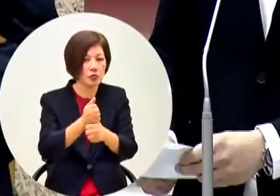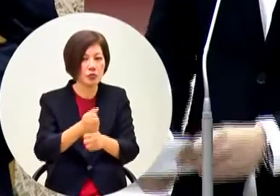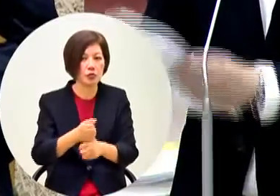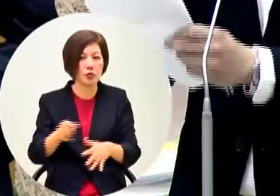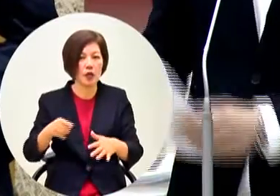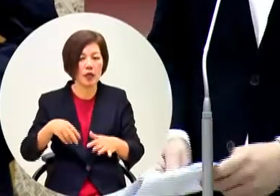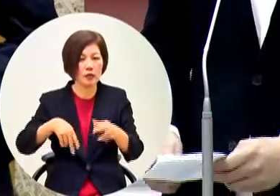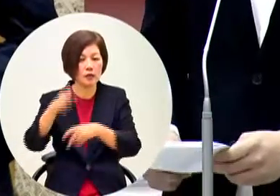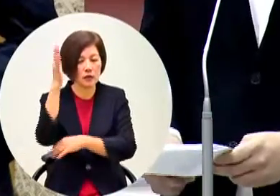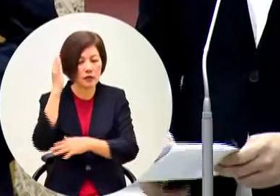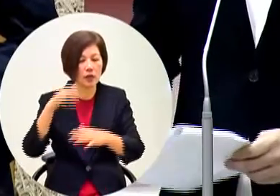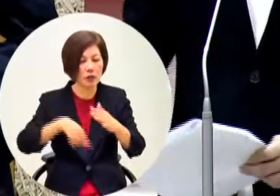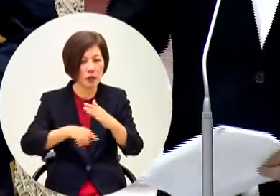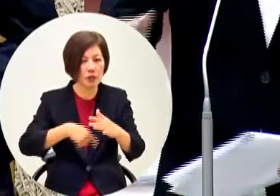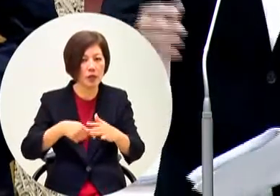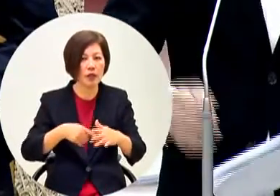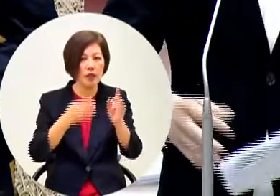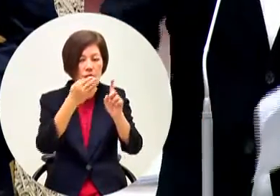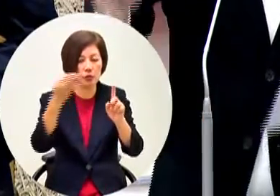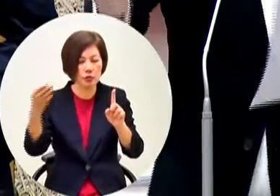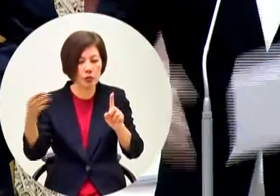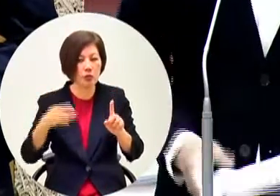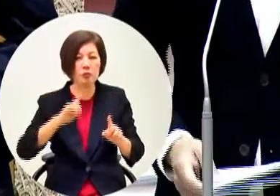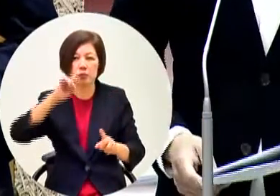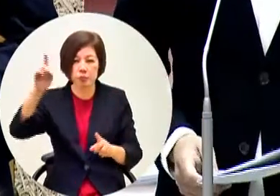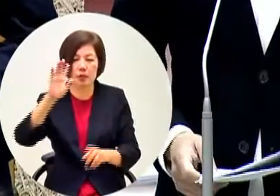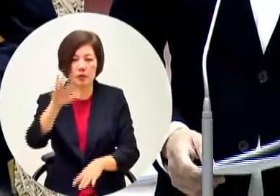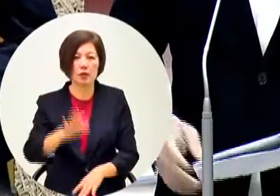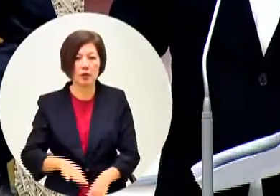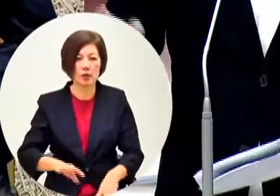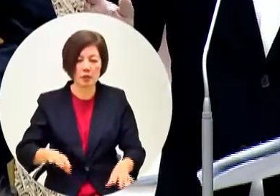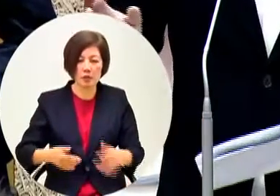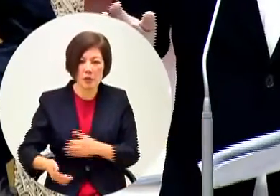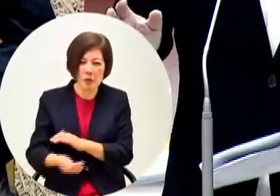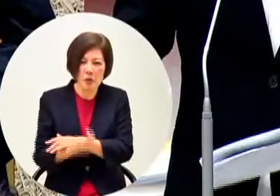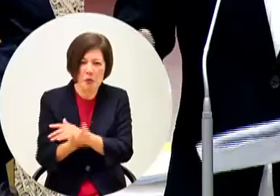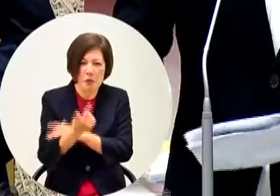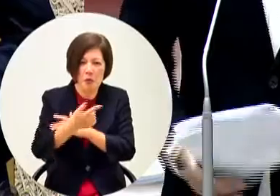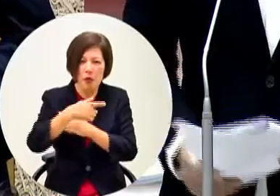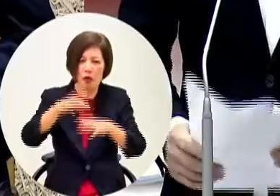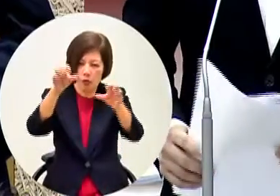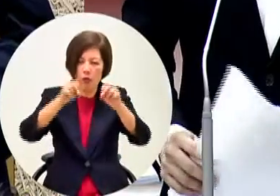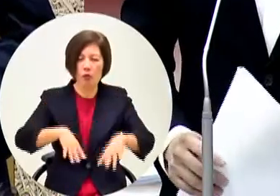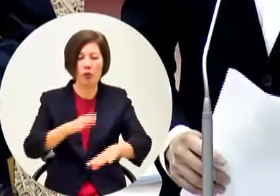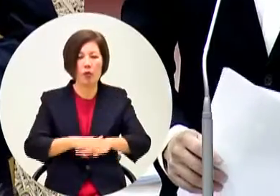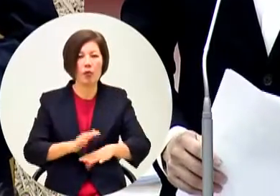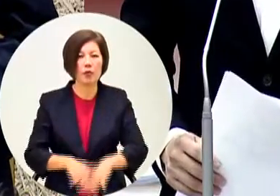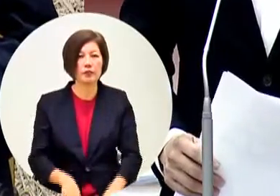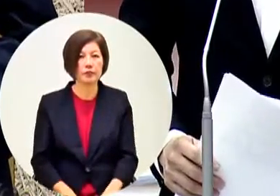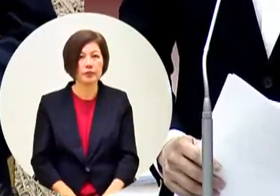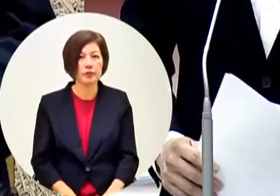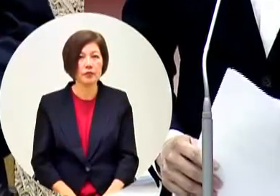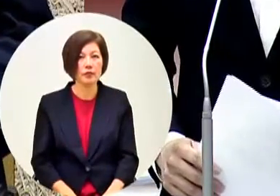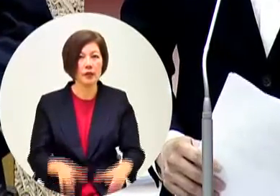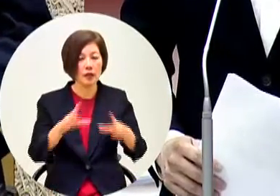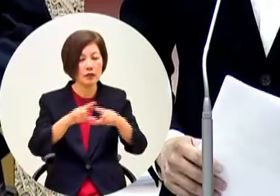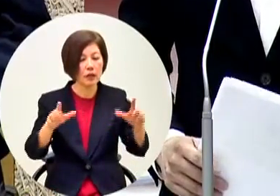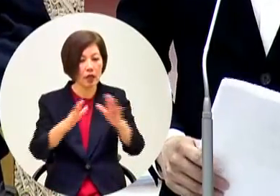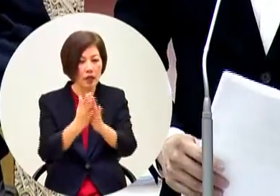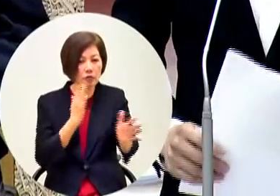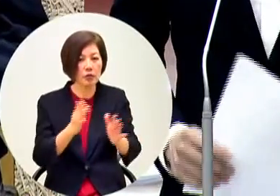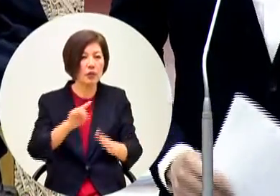长信箱检举1999陈情，他们就会赶快去拆，变成基层的拆除大队的队员，叫做疲于奔